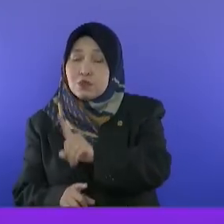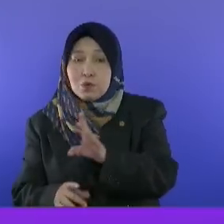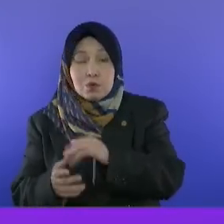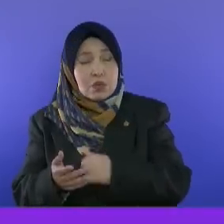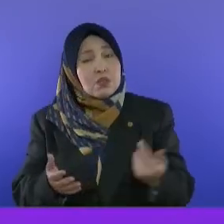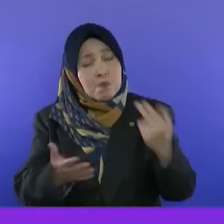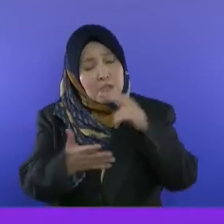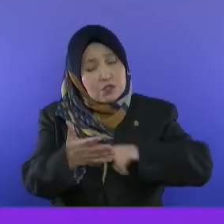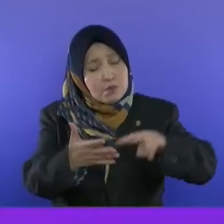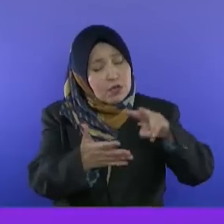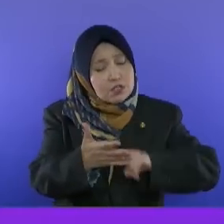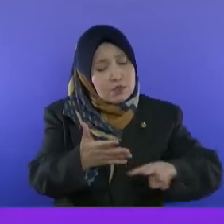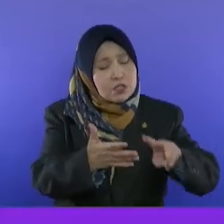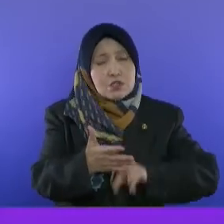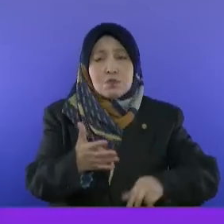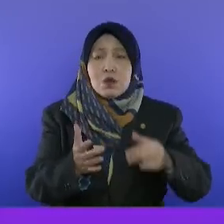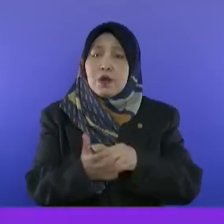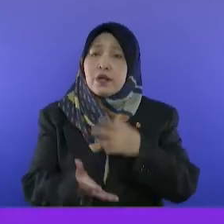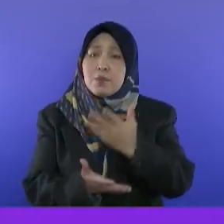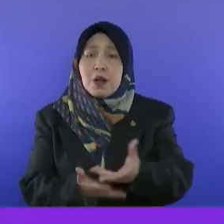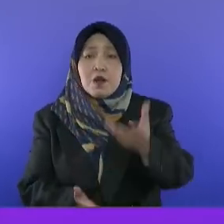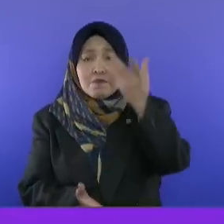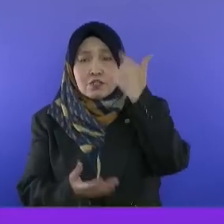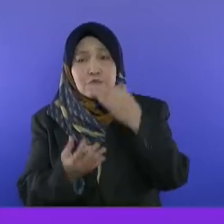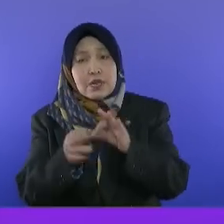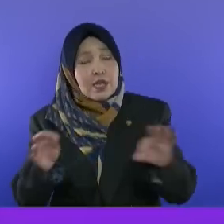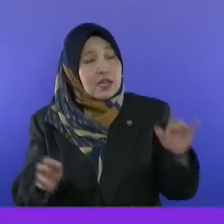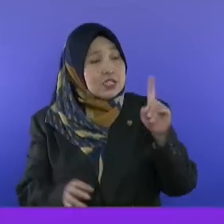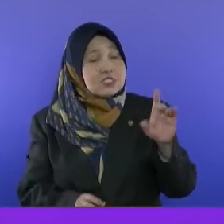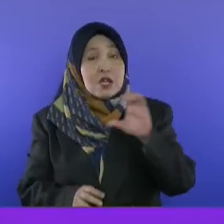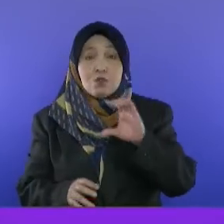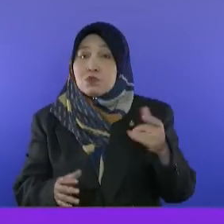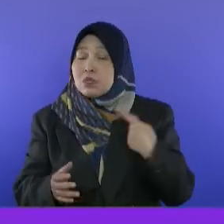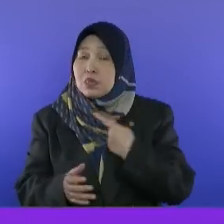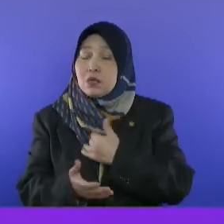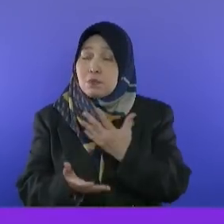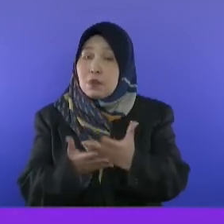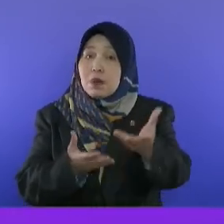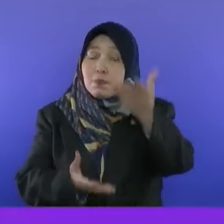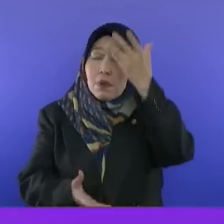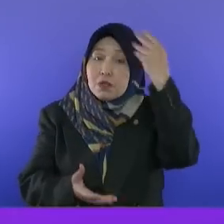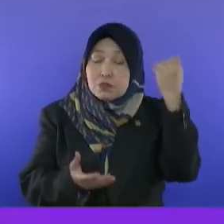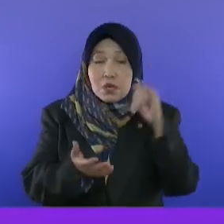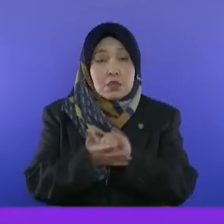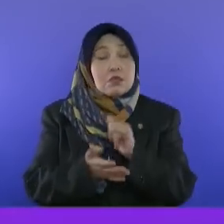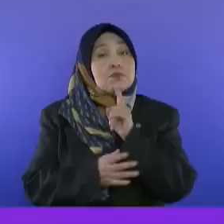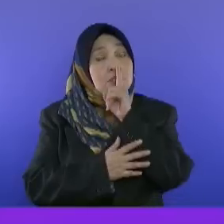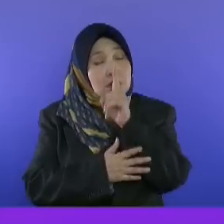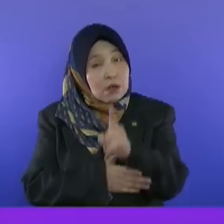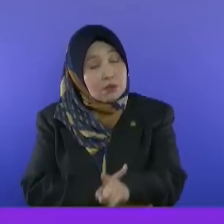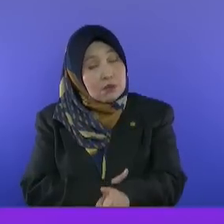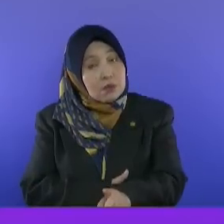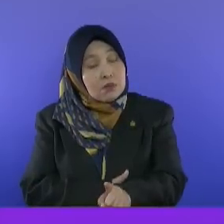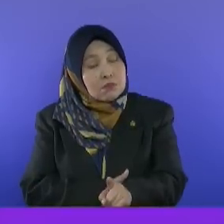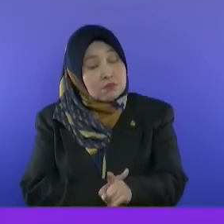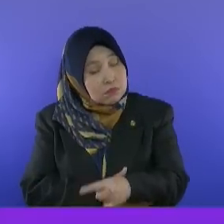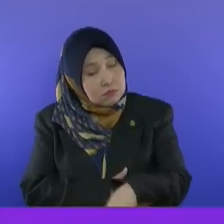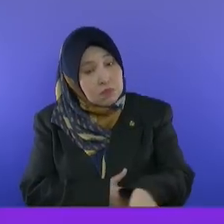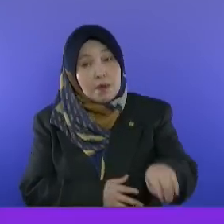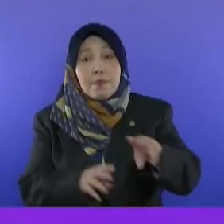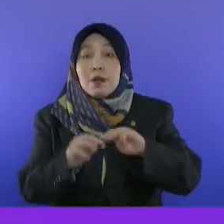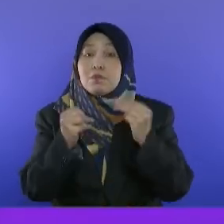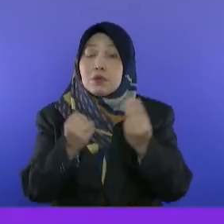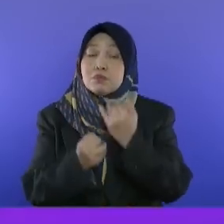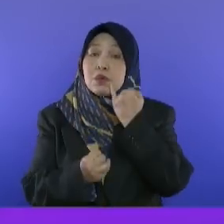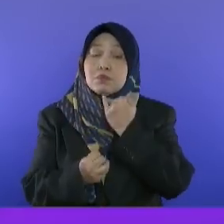berulang dan kita menghafal kepada ayat yang ke 100 agar kita mengambil pelajaran bahwa sebenarnya mereka Bani